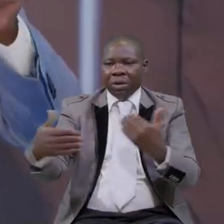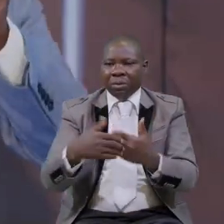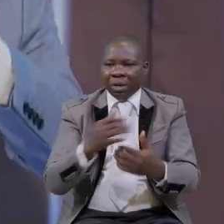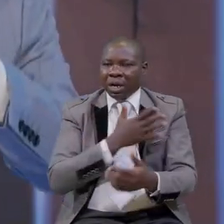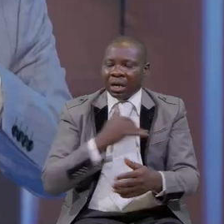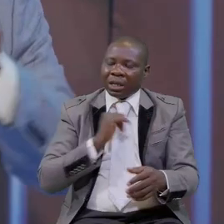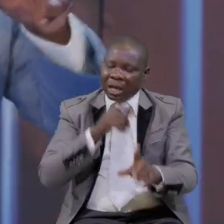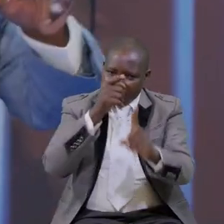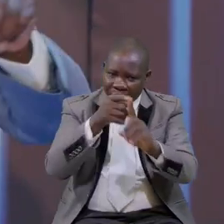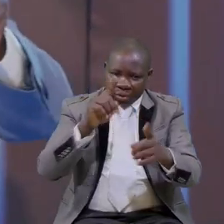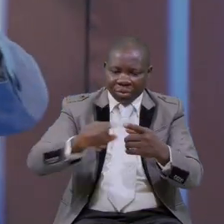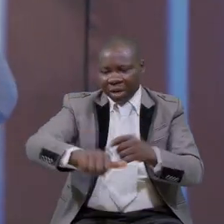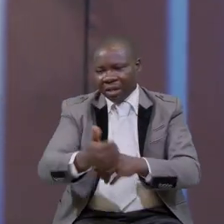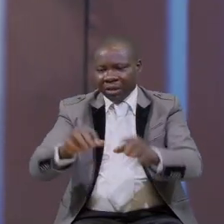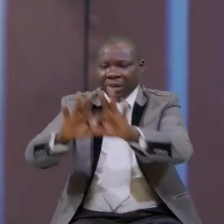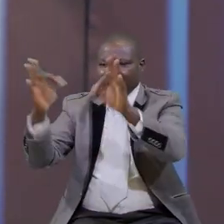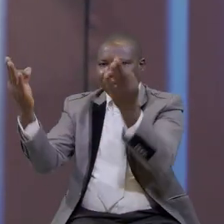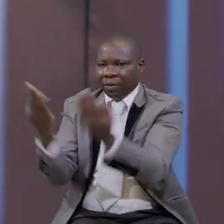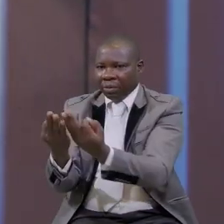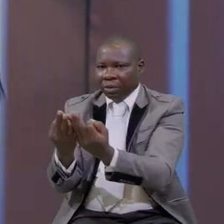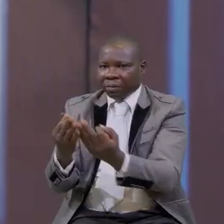doigté une autre personne, une autre famille.